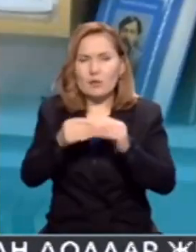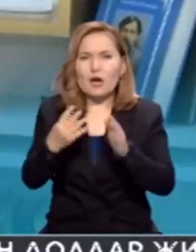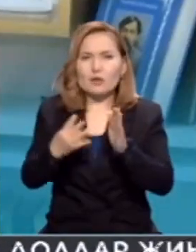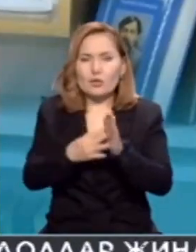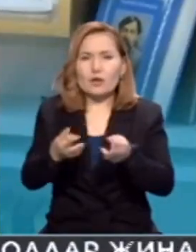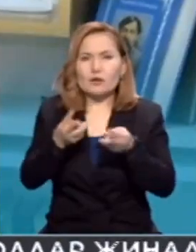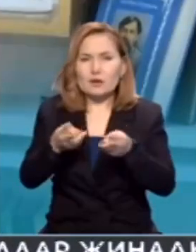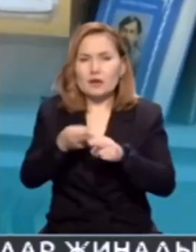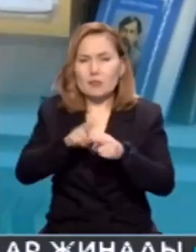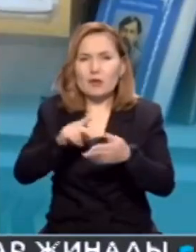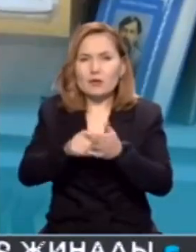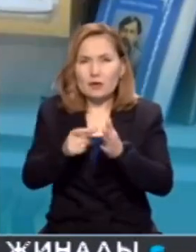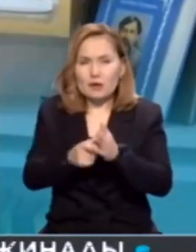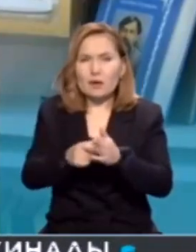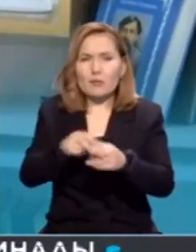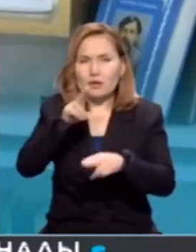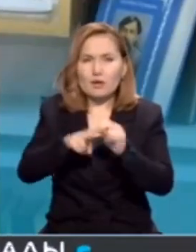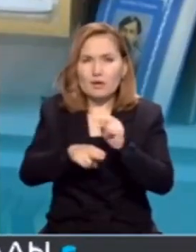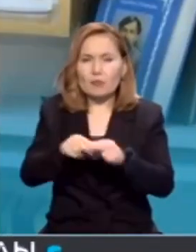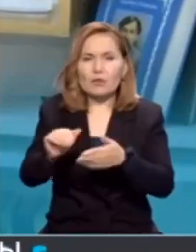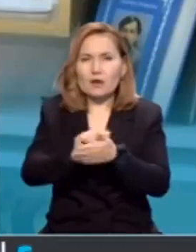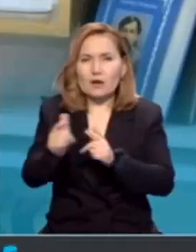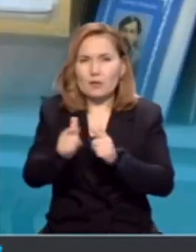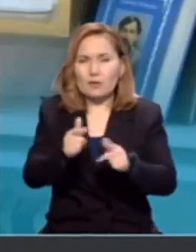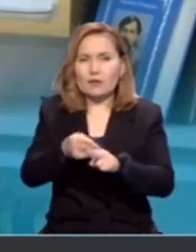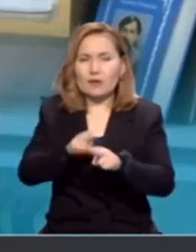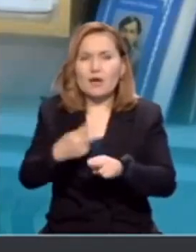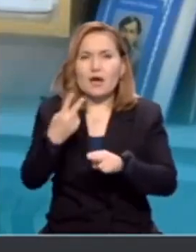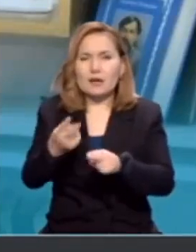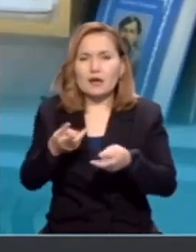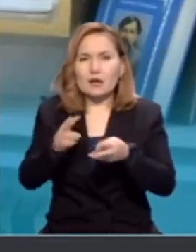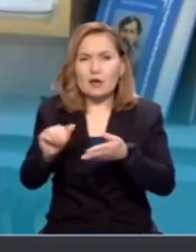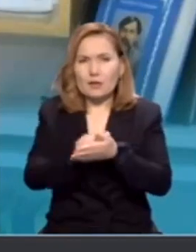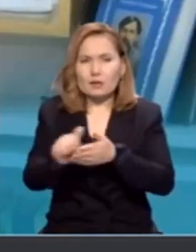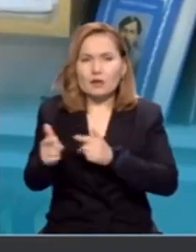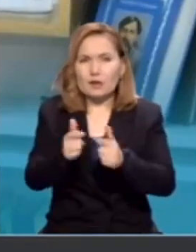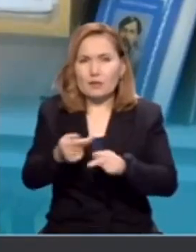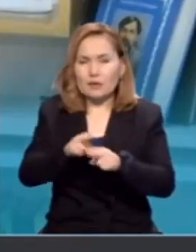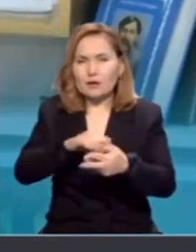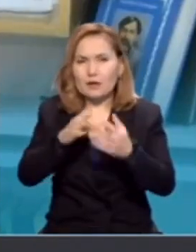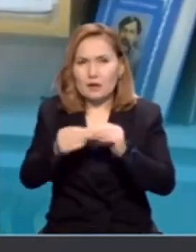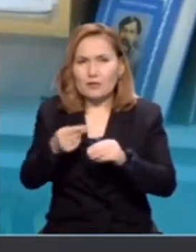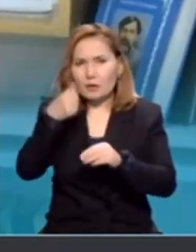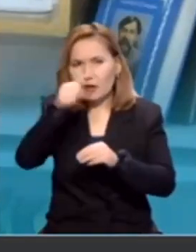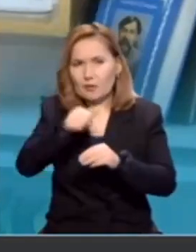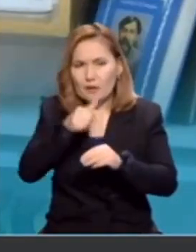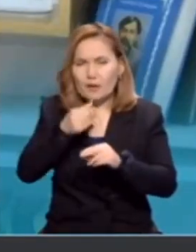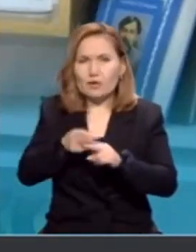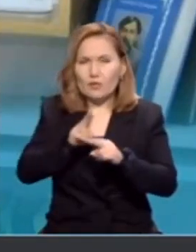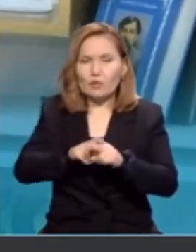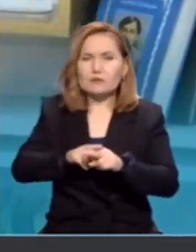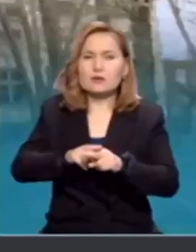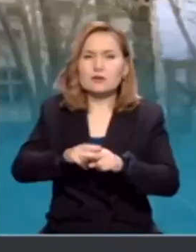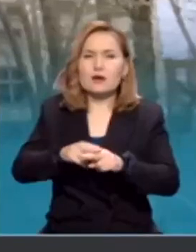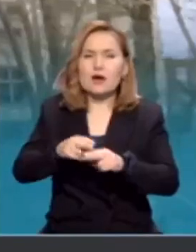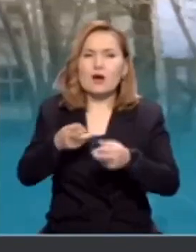қазандық ғимаратының жобалық сметалық құжатын дайындап жатырмыз. Тағы 2 қазандықтың құжаттары дайын. Олардың бірі биыл, екіншісі келесі жылы